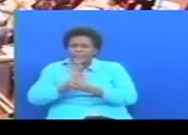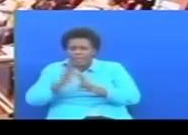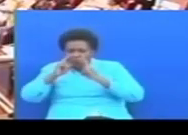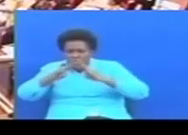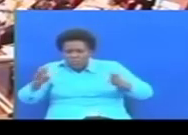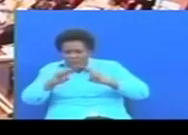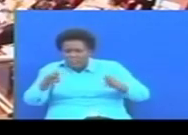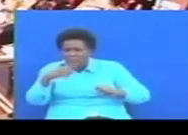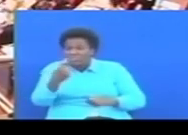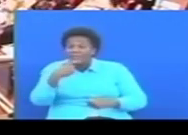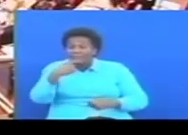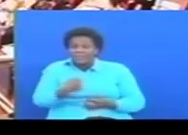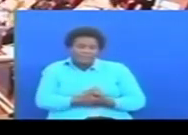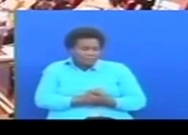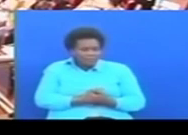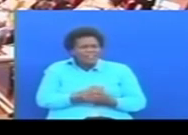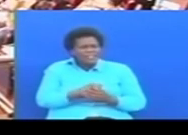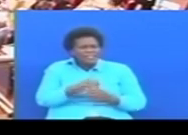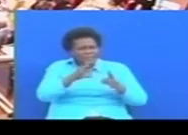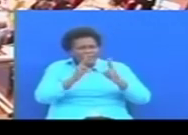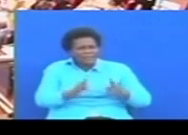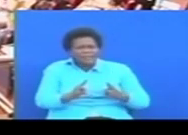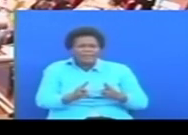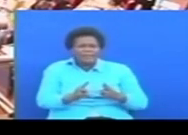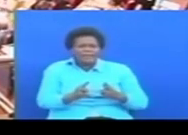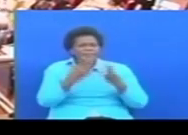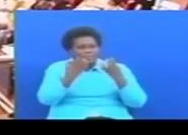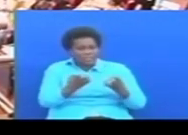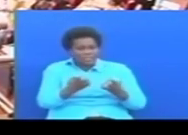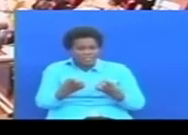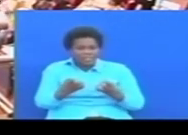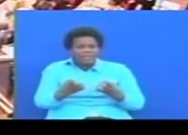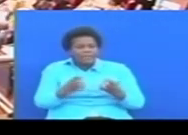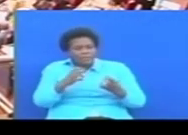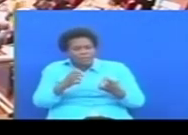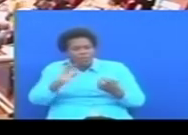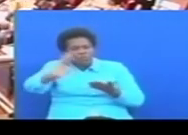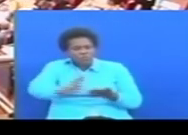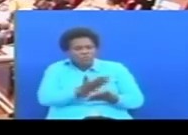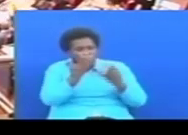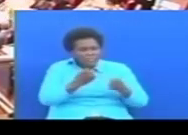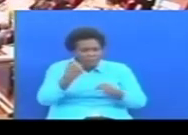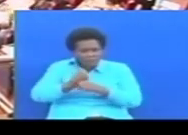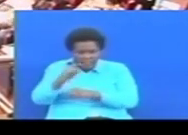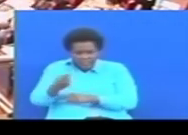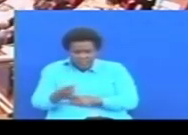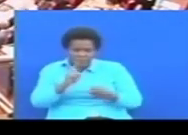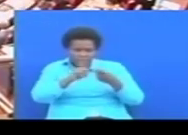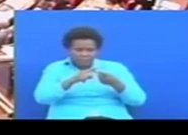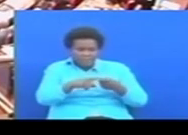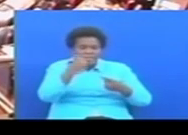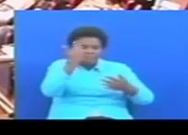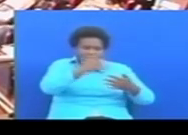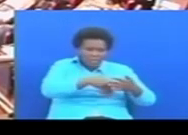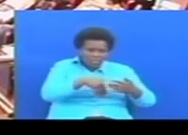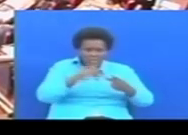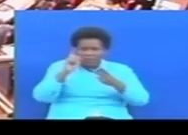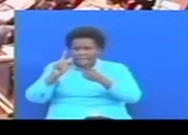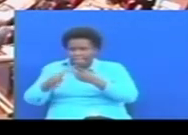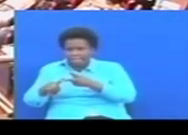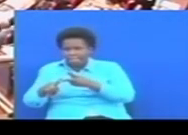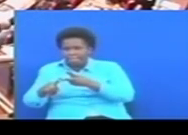Studies, ambao unaonyesha kuwa kuna njia mbili za kuondoa masikini Kagera ambazo ni kilimo na biashara. Je, serikali ina mkakati gani